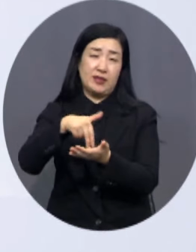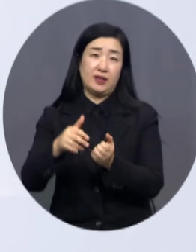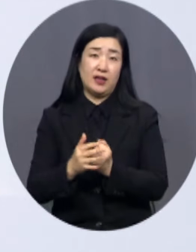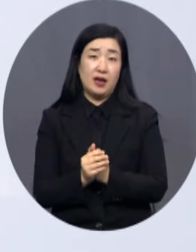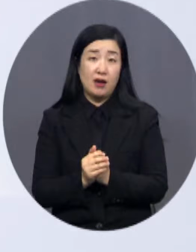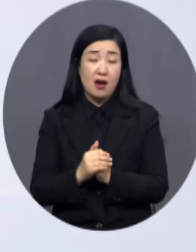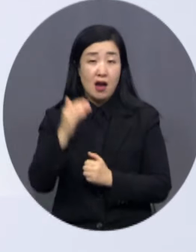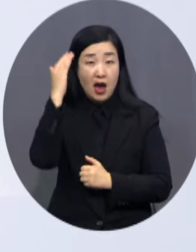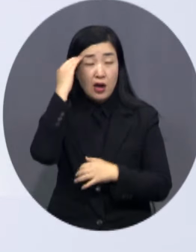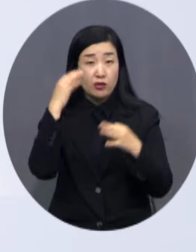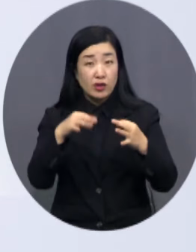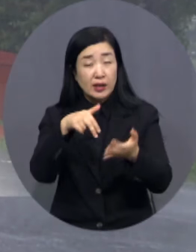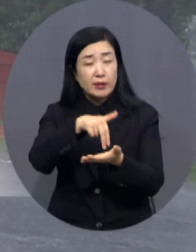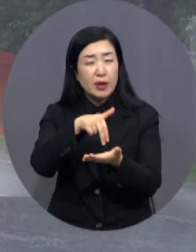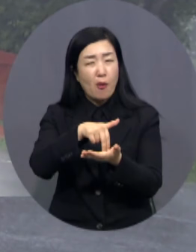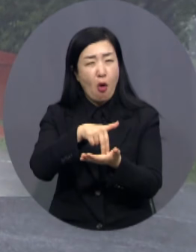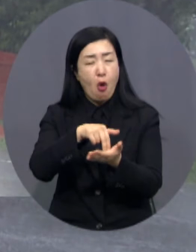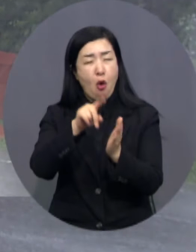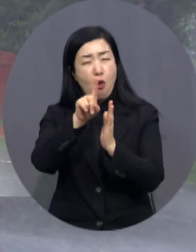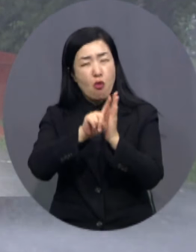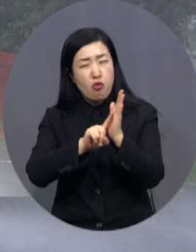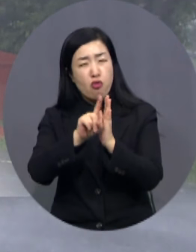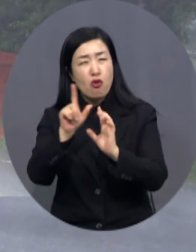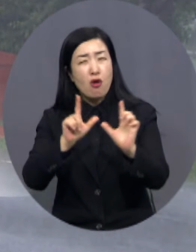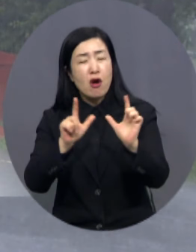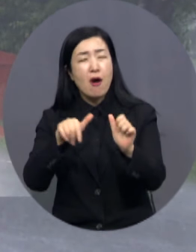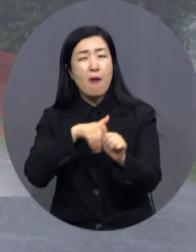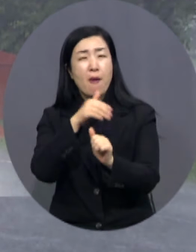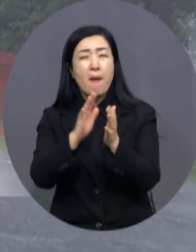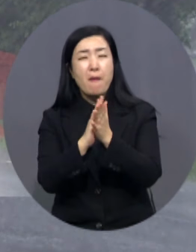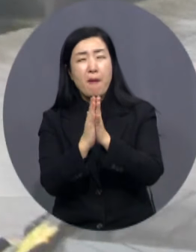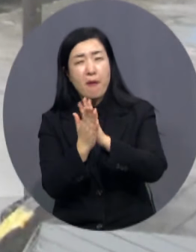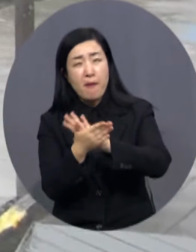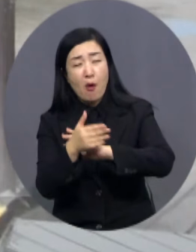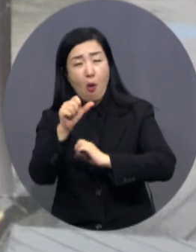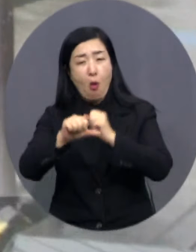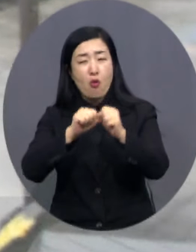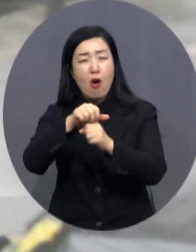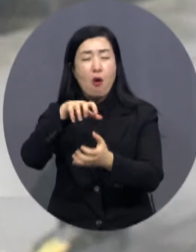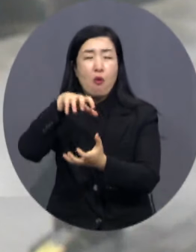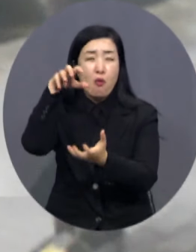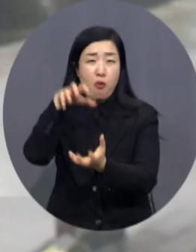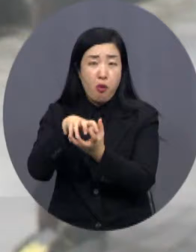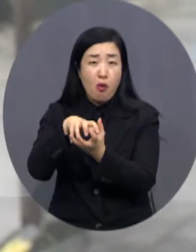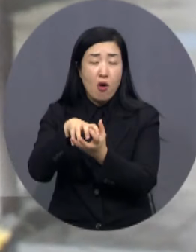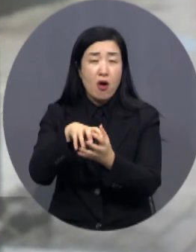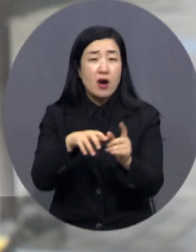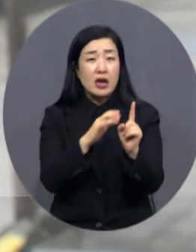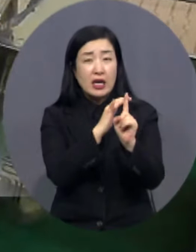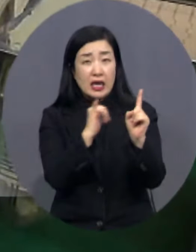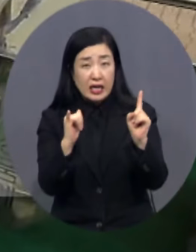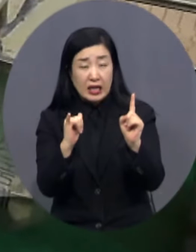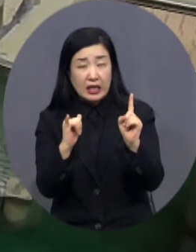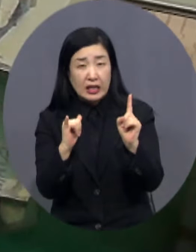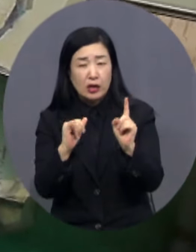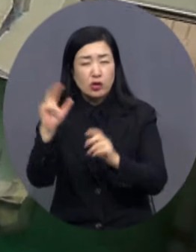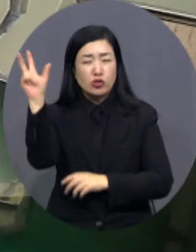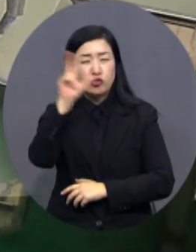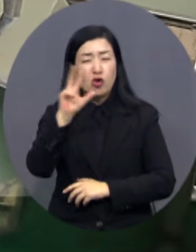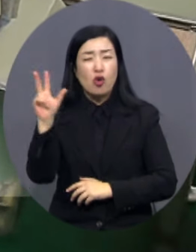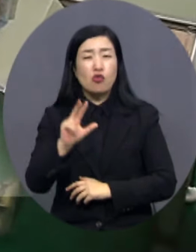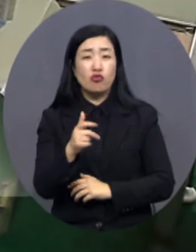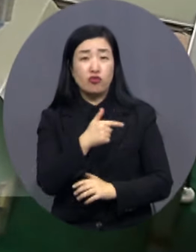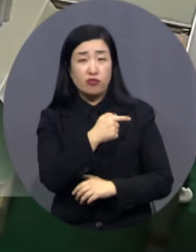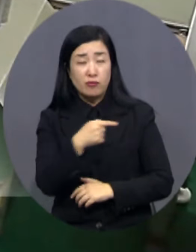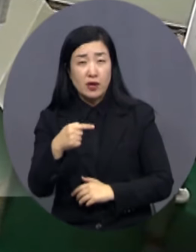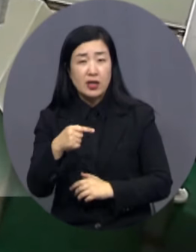한국은행에 따르면 기후변화 영향이 5년 동안 누적되면 제주역 1인당 지역 내 총생산이 전국에서 가장